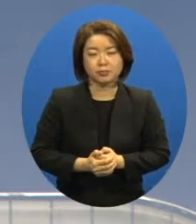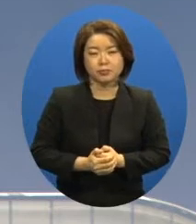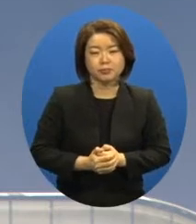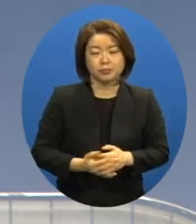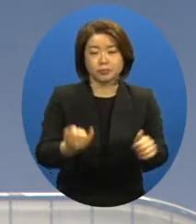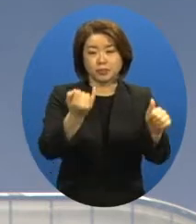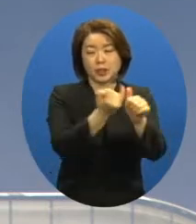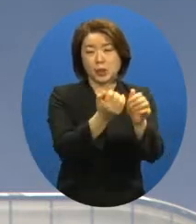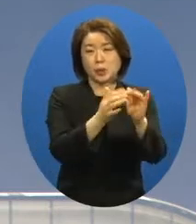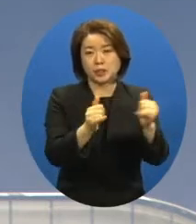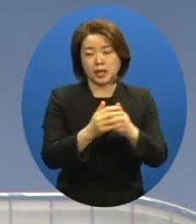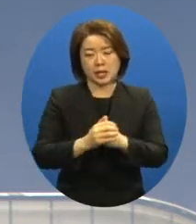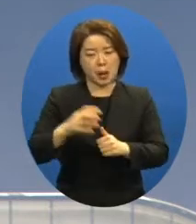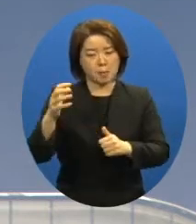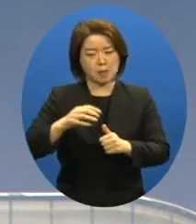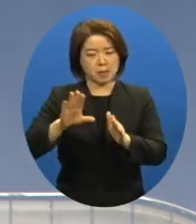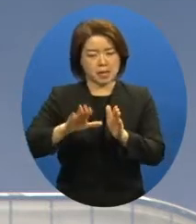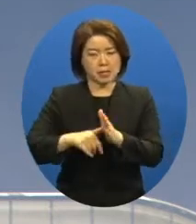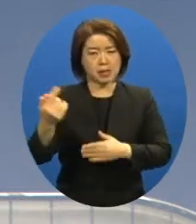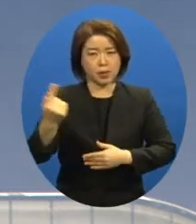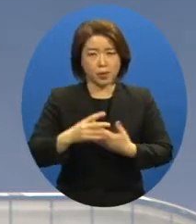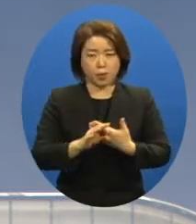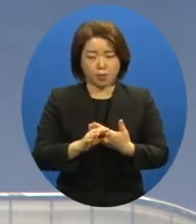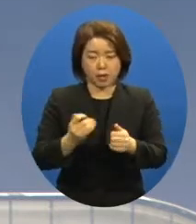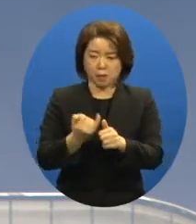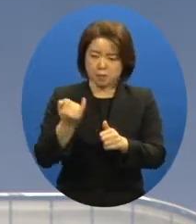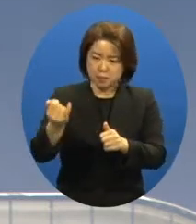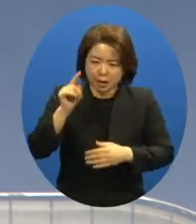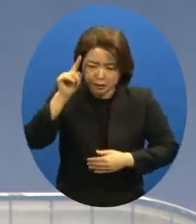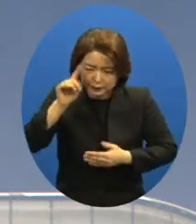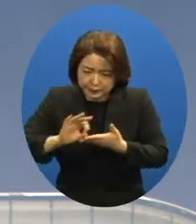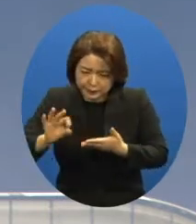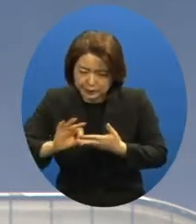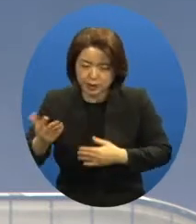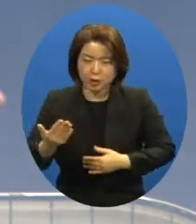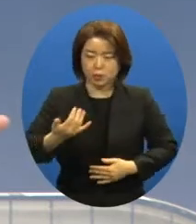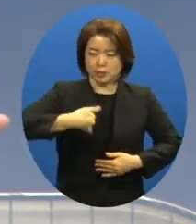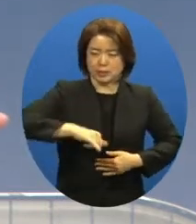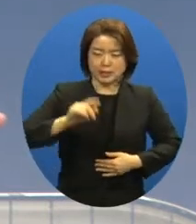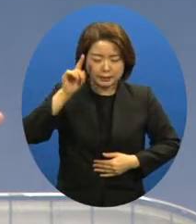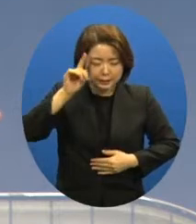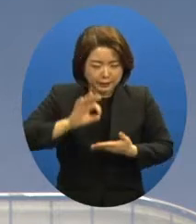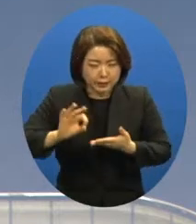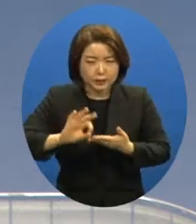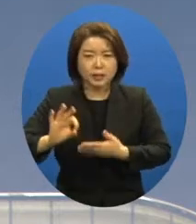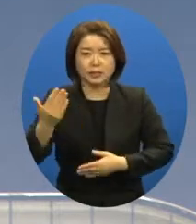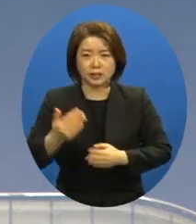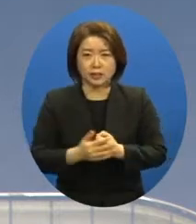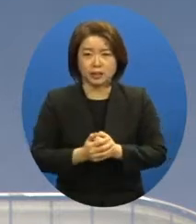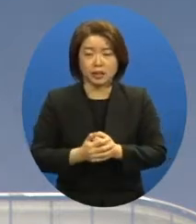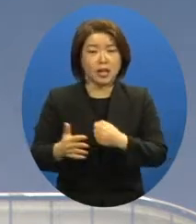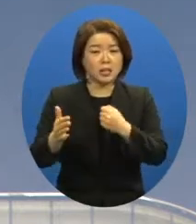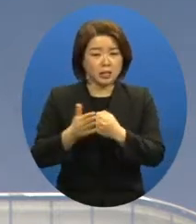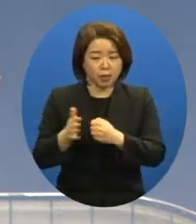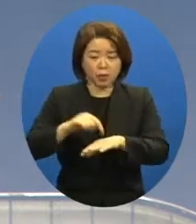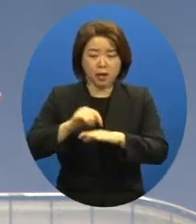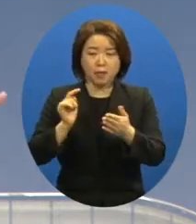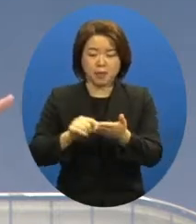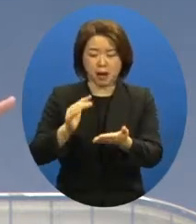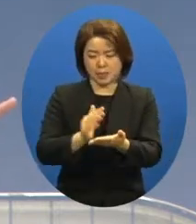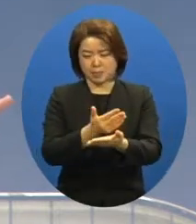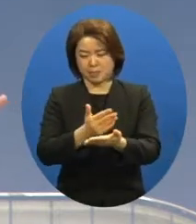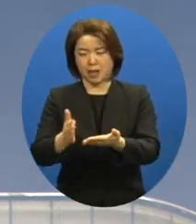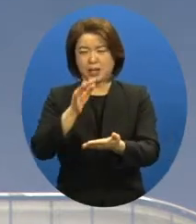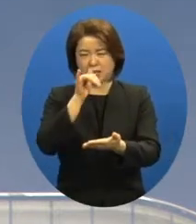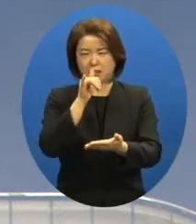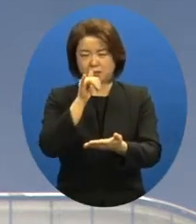사람은 핍박의 때가 오면 배우자 신경 써야 되고 자녀들 신경 써야 되고 그러니 마음이 갈릴 수 있다는